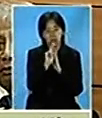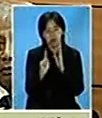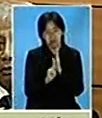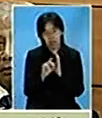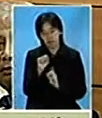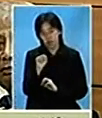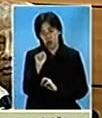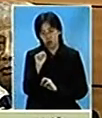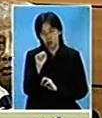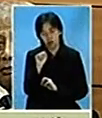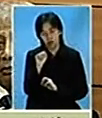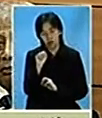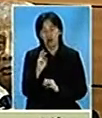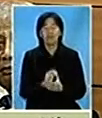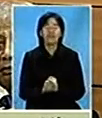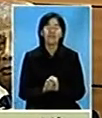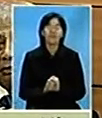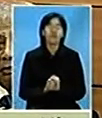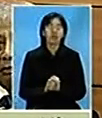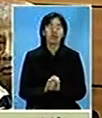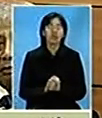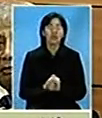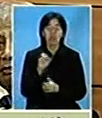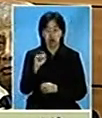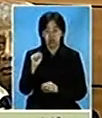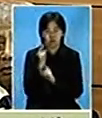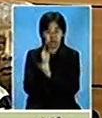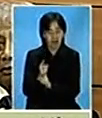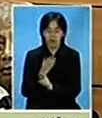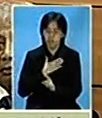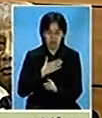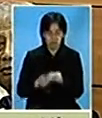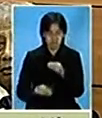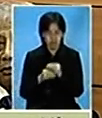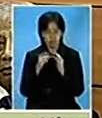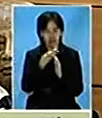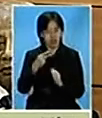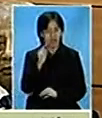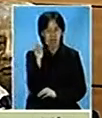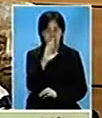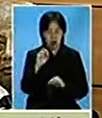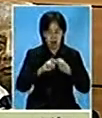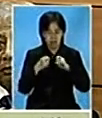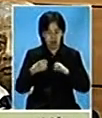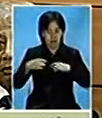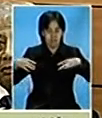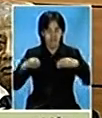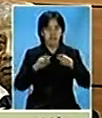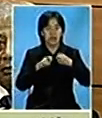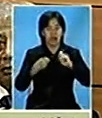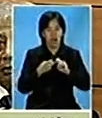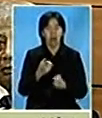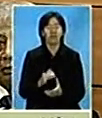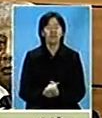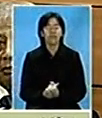รนะครับไม่ควรที่จะไปเขียนใหม่เพิ่มขึ้นมานะครับซึ่งอาจจะทำให้เกิดมีปัญหานะครับเพราะผมโดยหลักการ